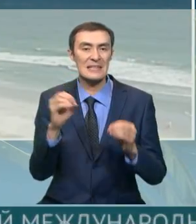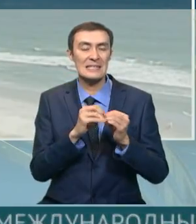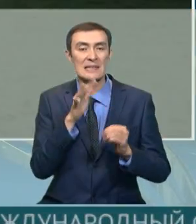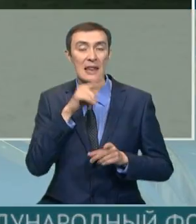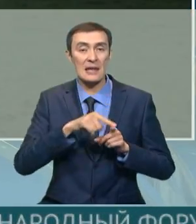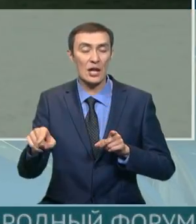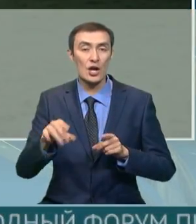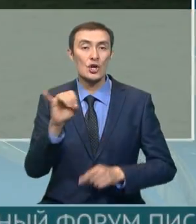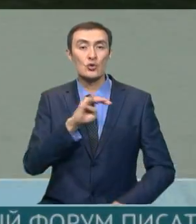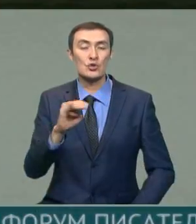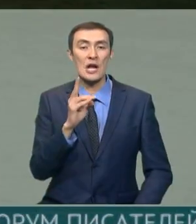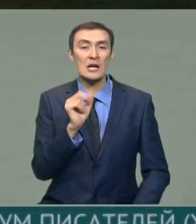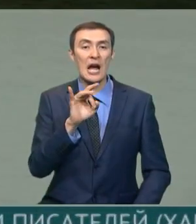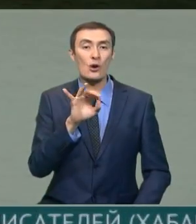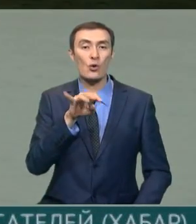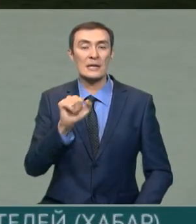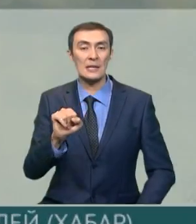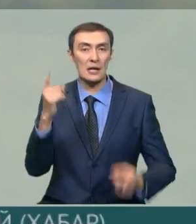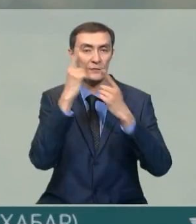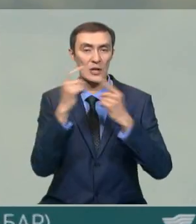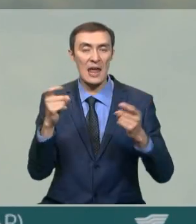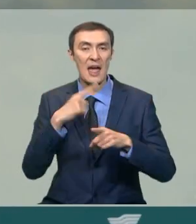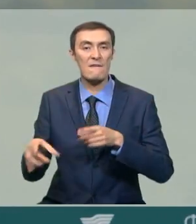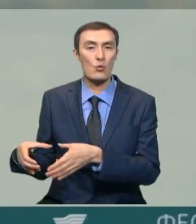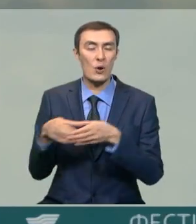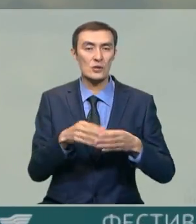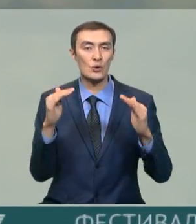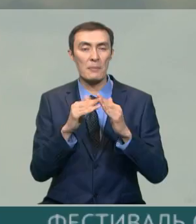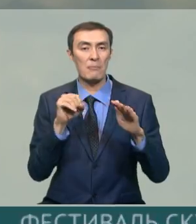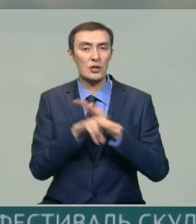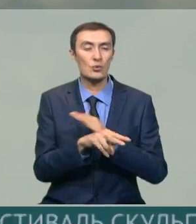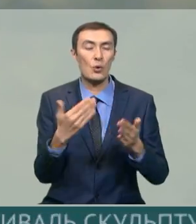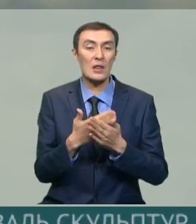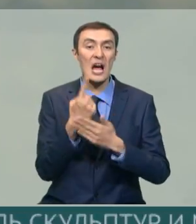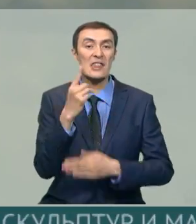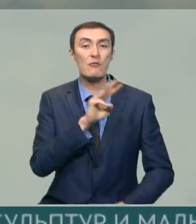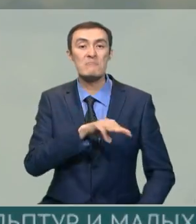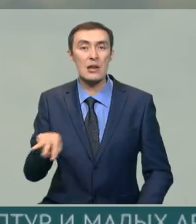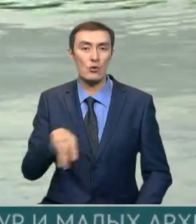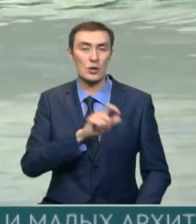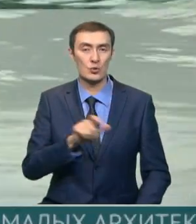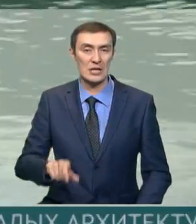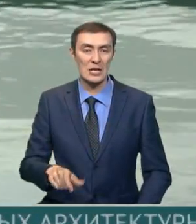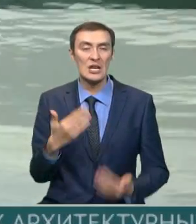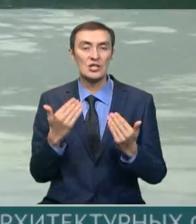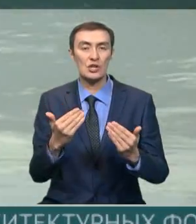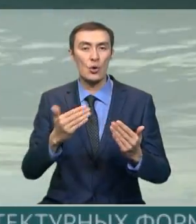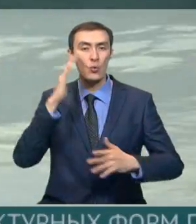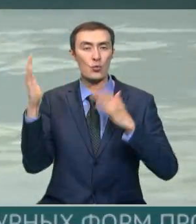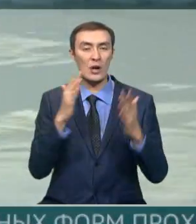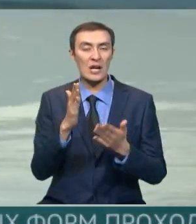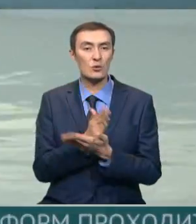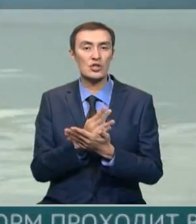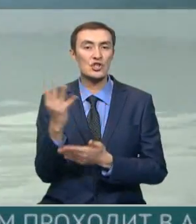десятилетия. В Южной Каролине уже объявили эвакуацию. Свои дома покинут почти миллион жителей региона. Сейчас урагану